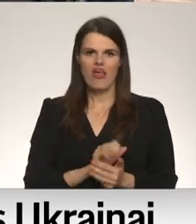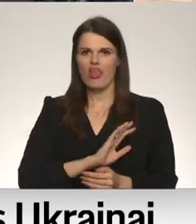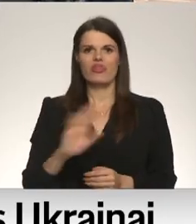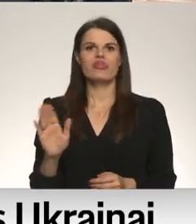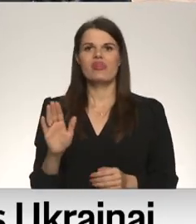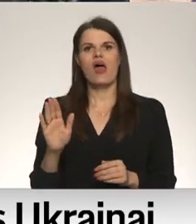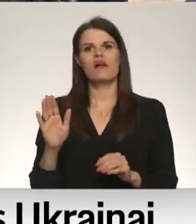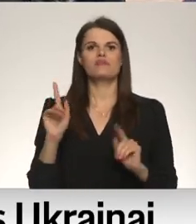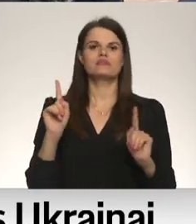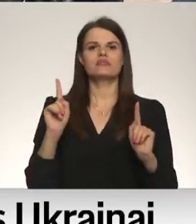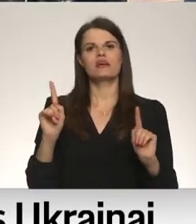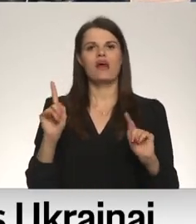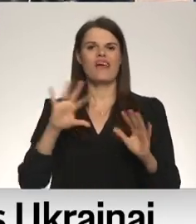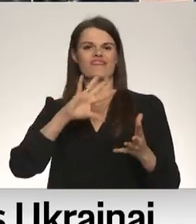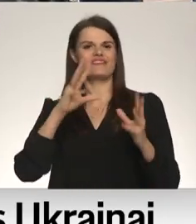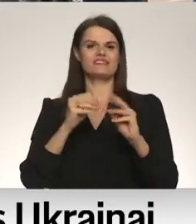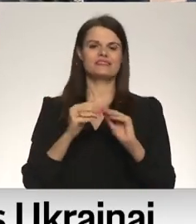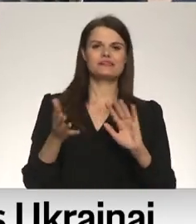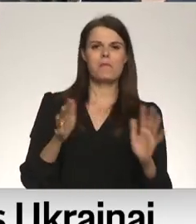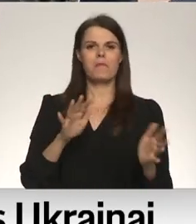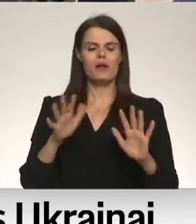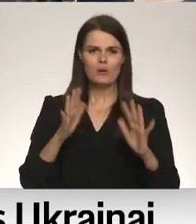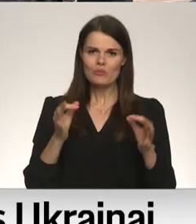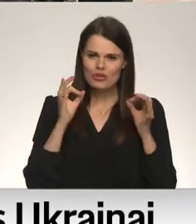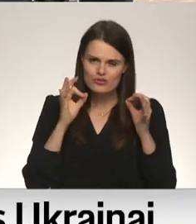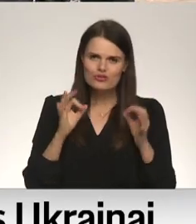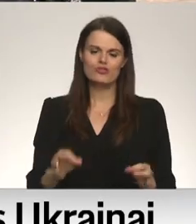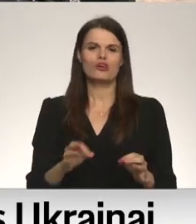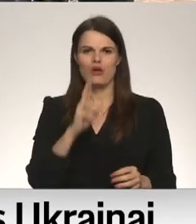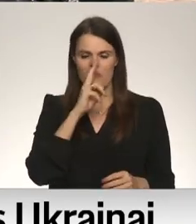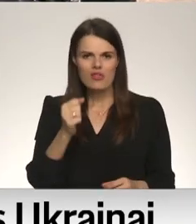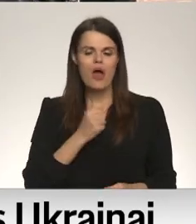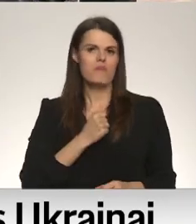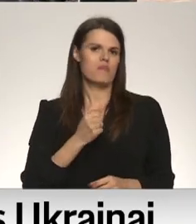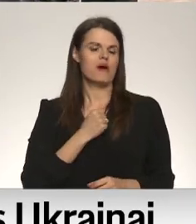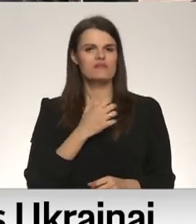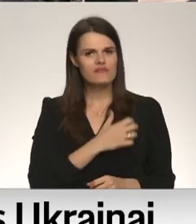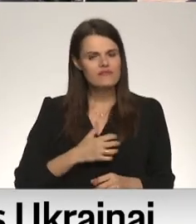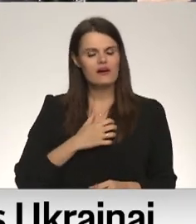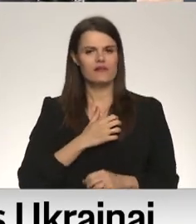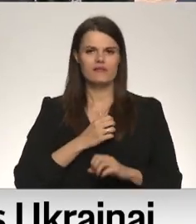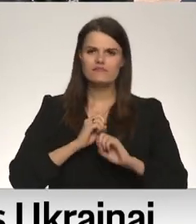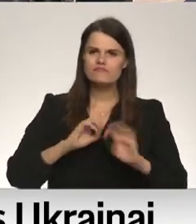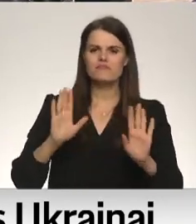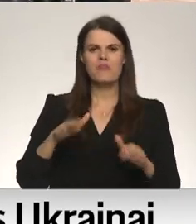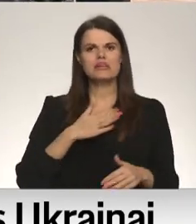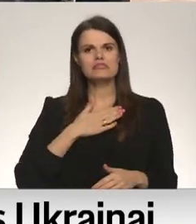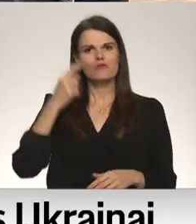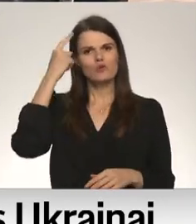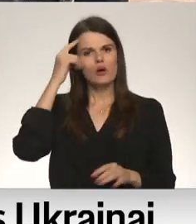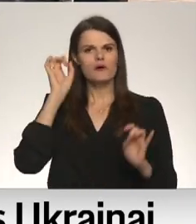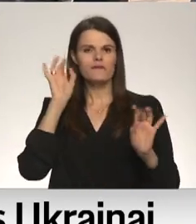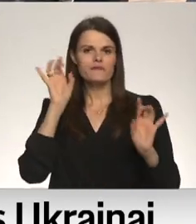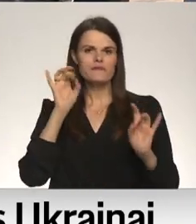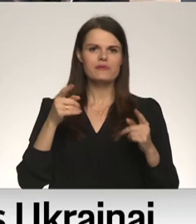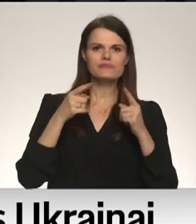tā virspusēji vai vispārīgi, bet tiešām nebaidoties un nedomājot par sevi par kaut kādām